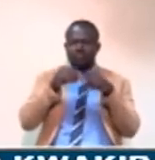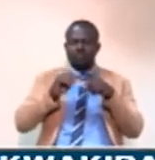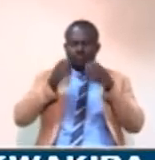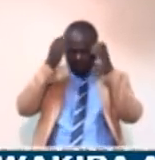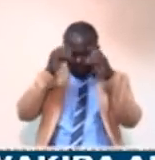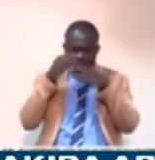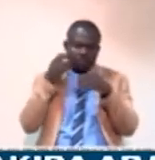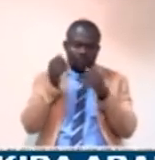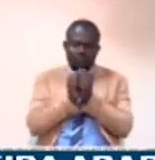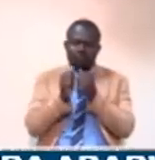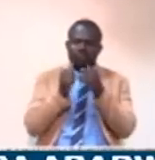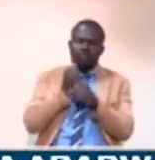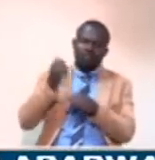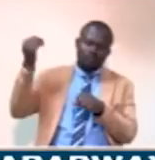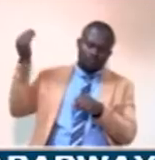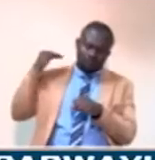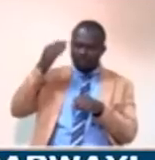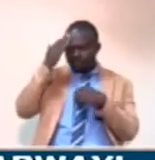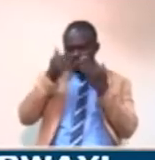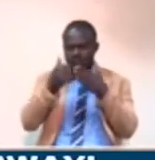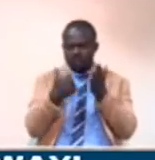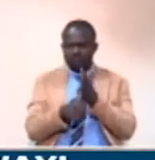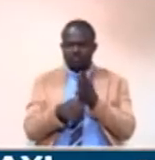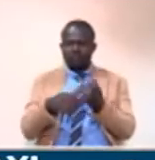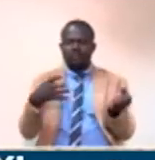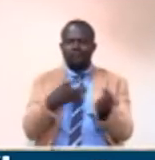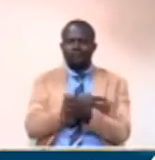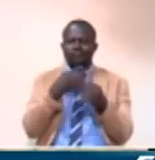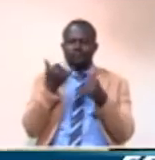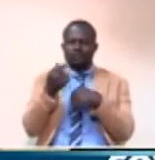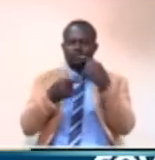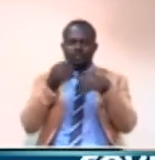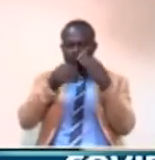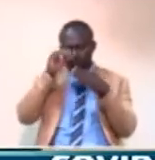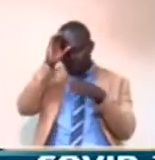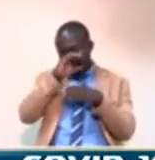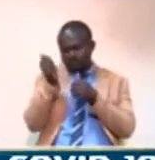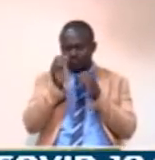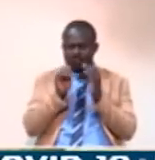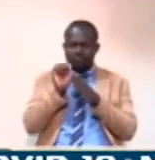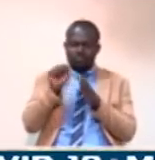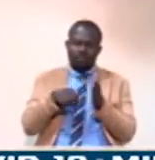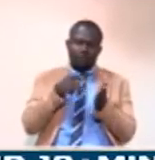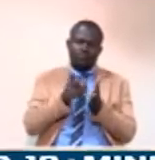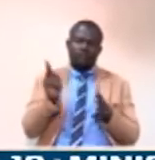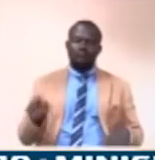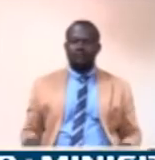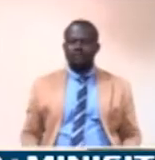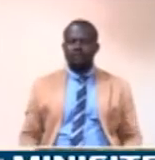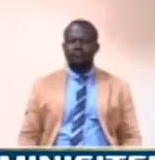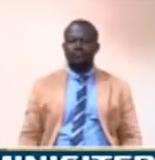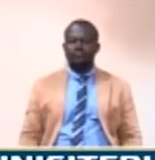kwezi kwa 10 k'umwaka ushize bitewe n'ibibazo bya mikoro. Ubu iracyashakisha abakiriya bashobora kuyigura. Kwizera John